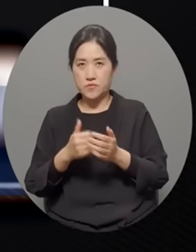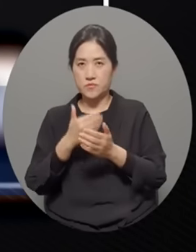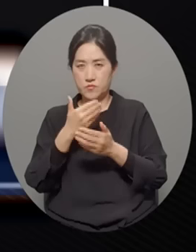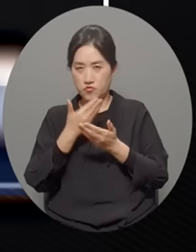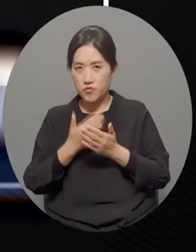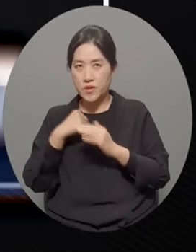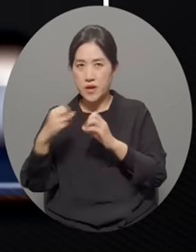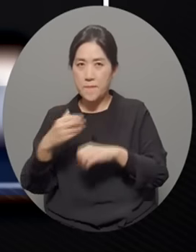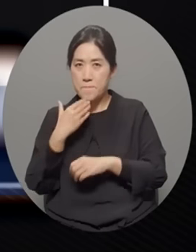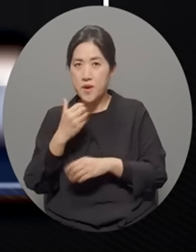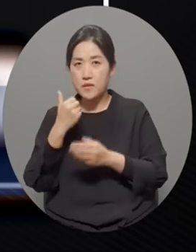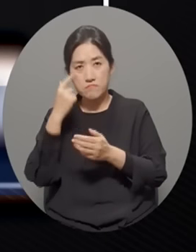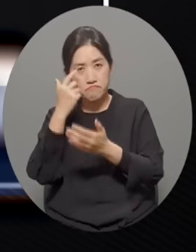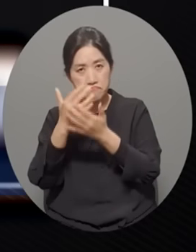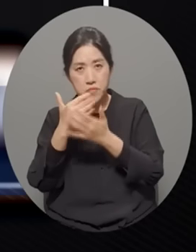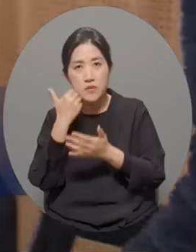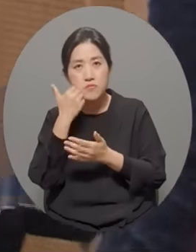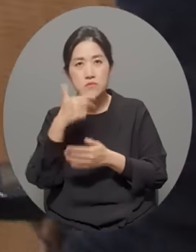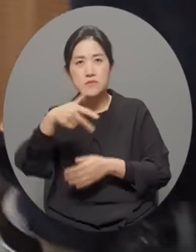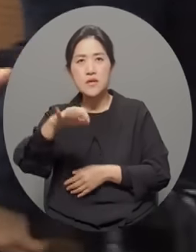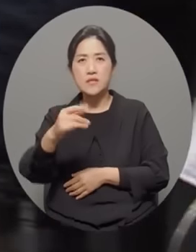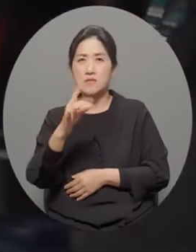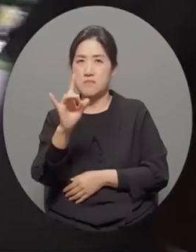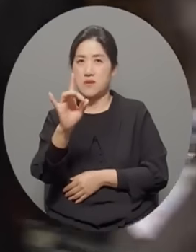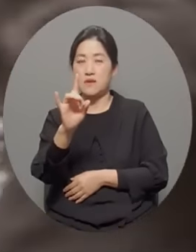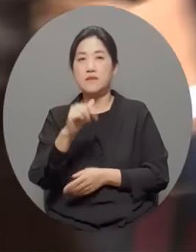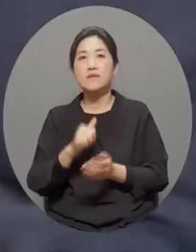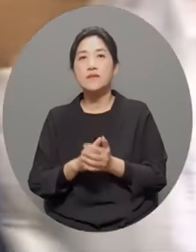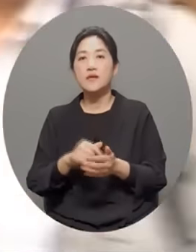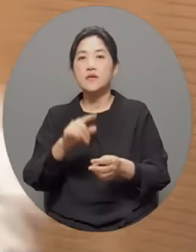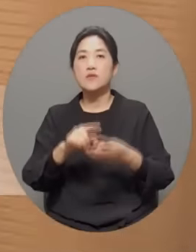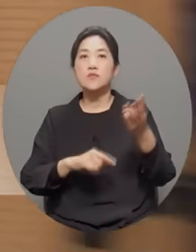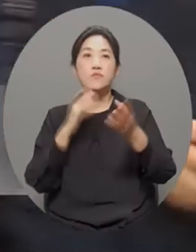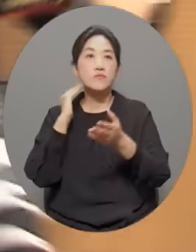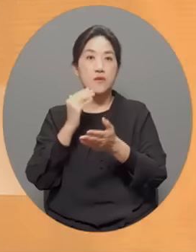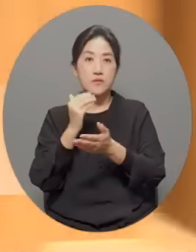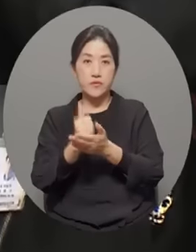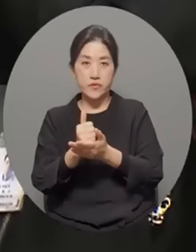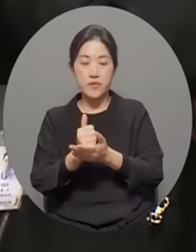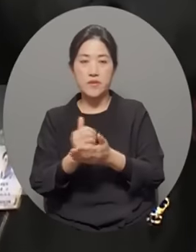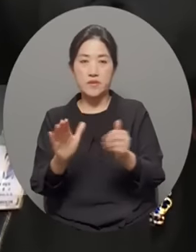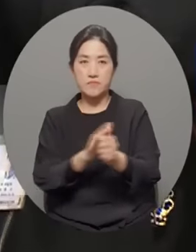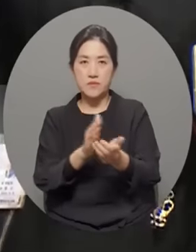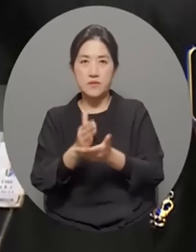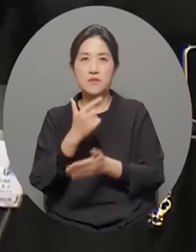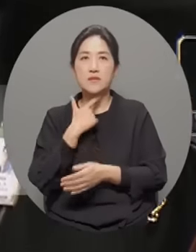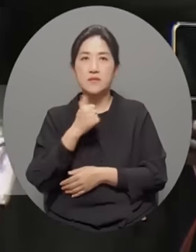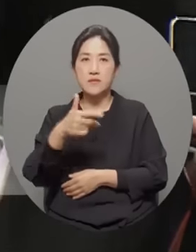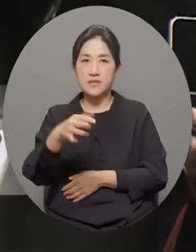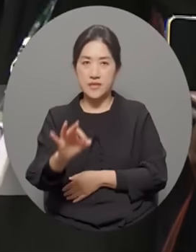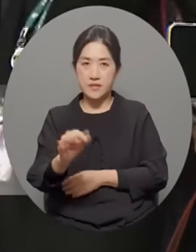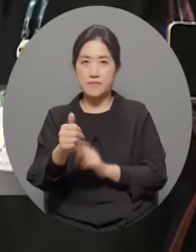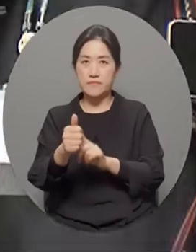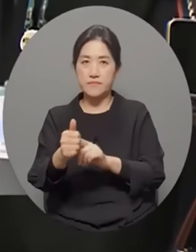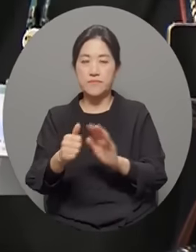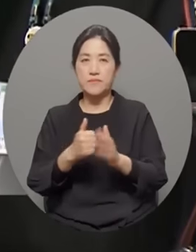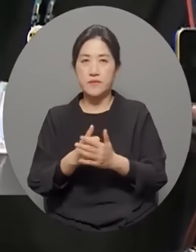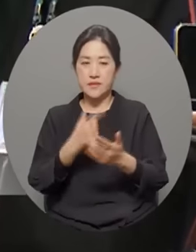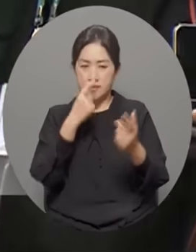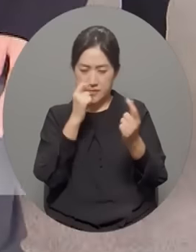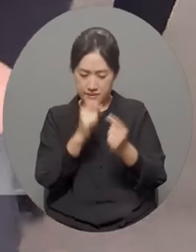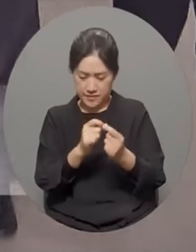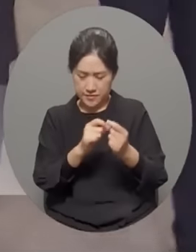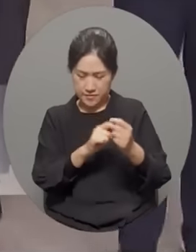사람 그럼 원밖에 없지 않냐 시절 비서실장이었던 장원은 측근 중에